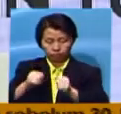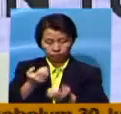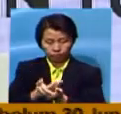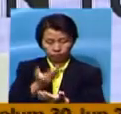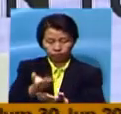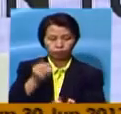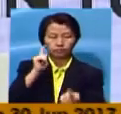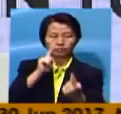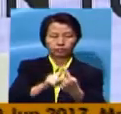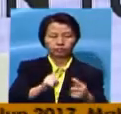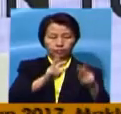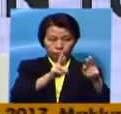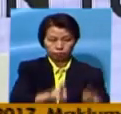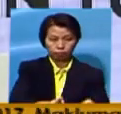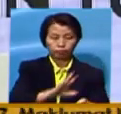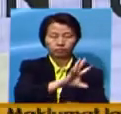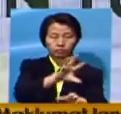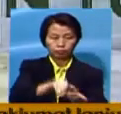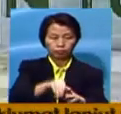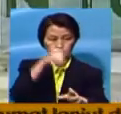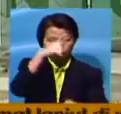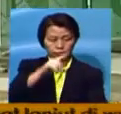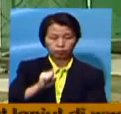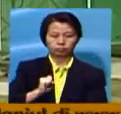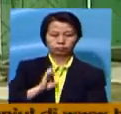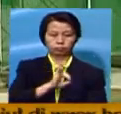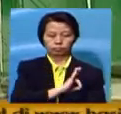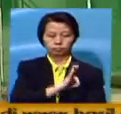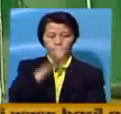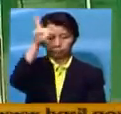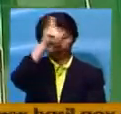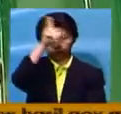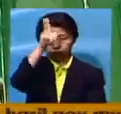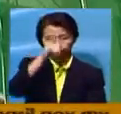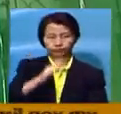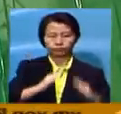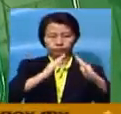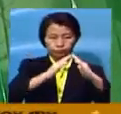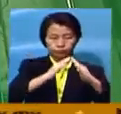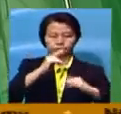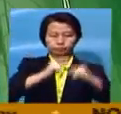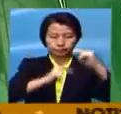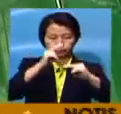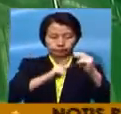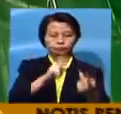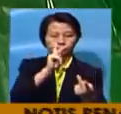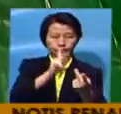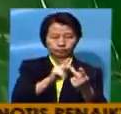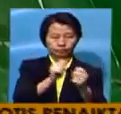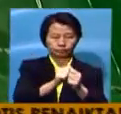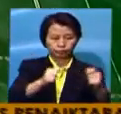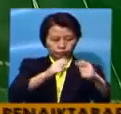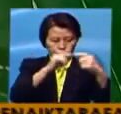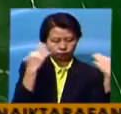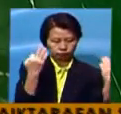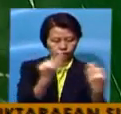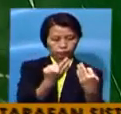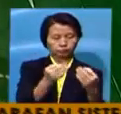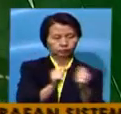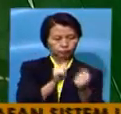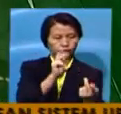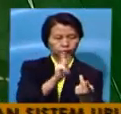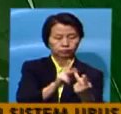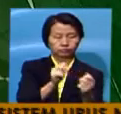kepada rakyat termasuk untuk kalangan penjawat awam kediaman tersebut dibina bersesuaian dengan saiz keluarga